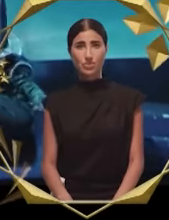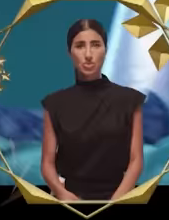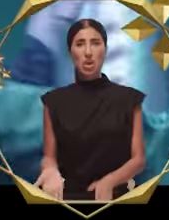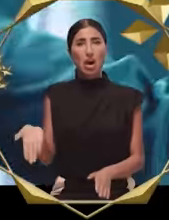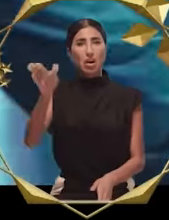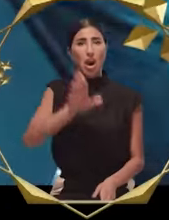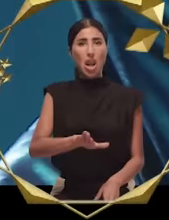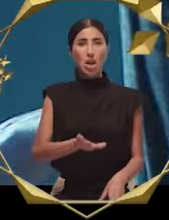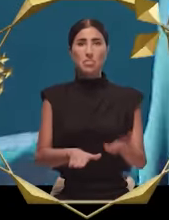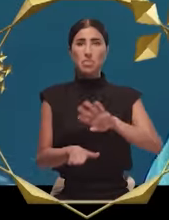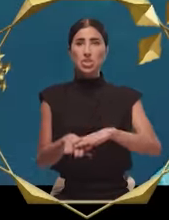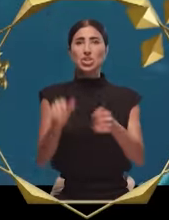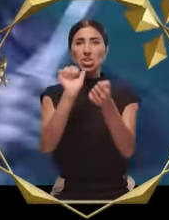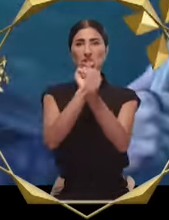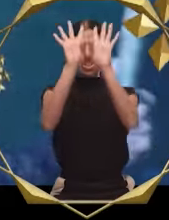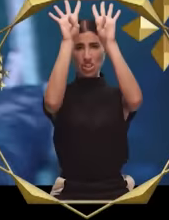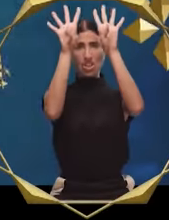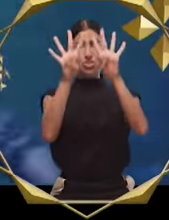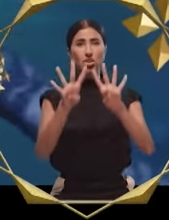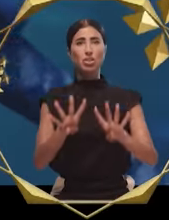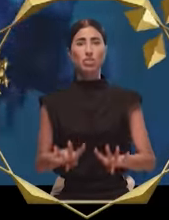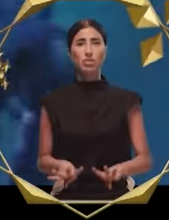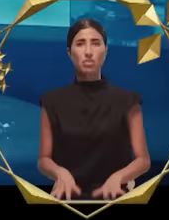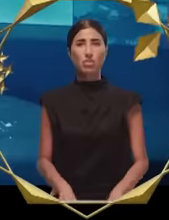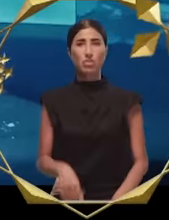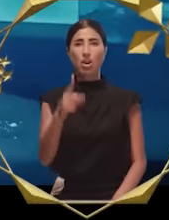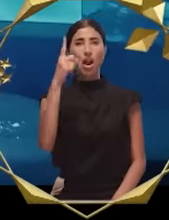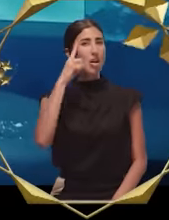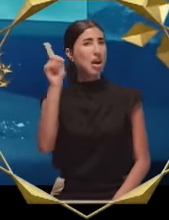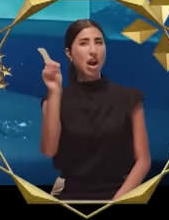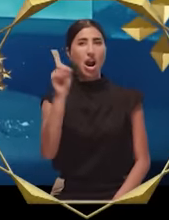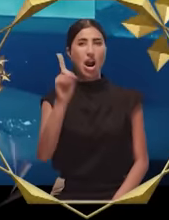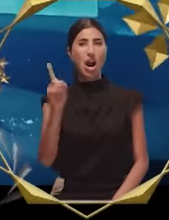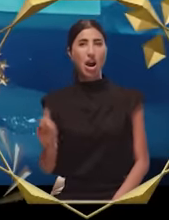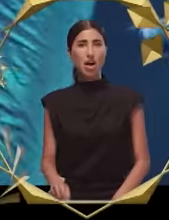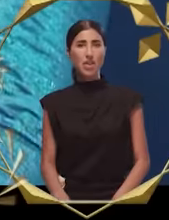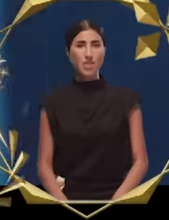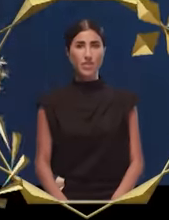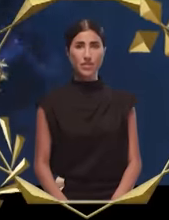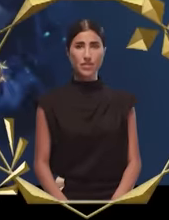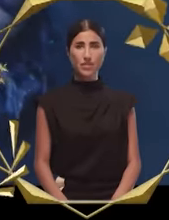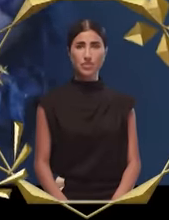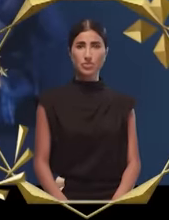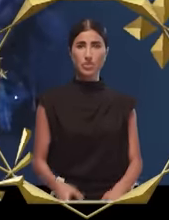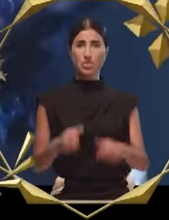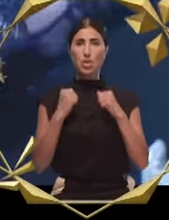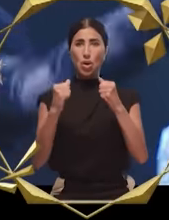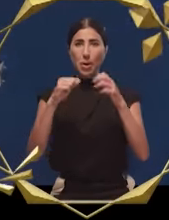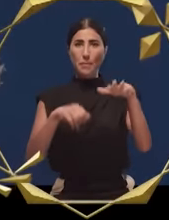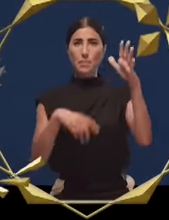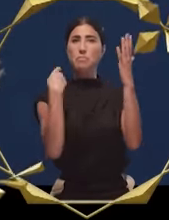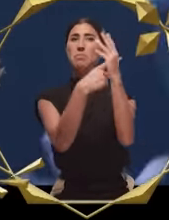وانقلب جسمي إلى سجني هل تعرف أي شقاء أن تقف أمام